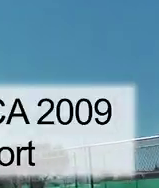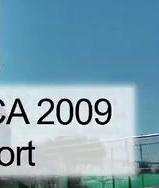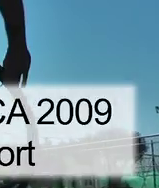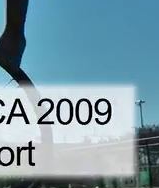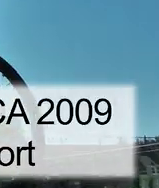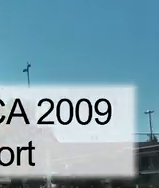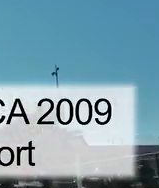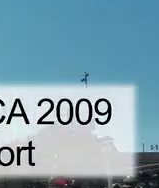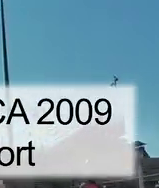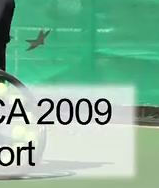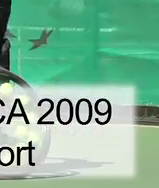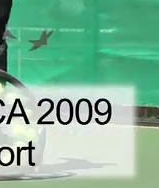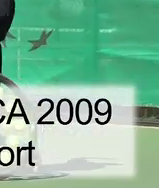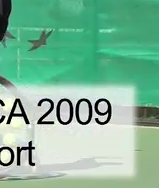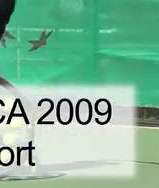ST' 501